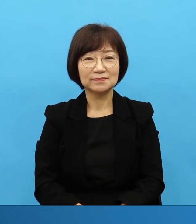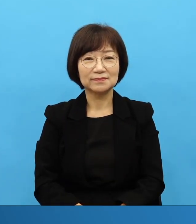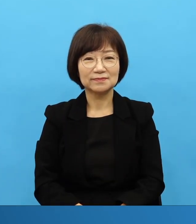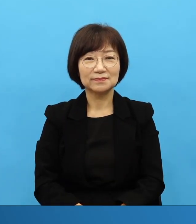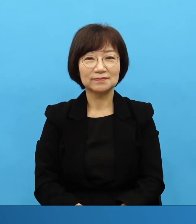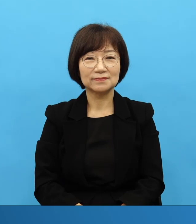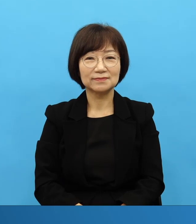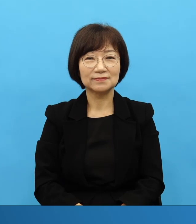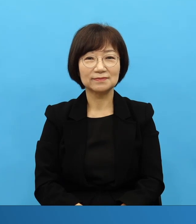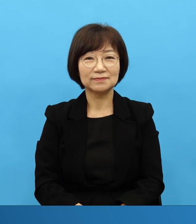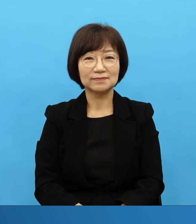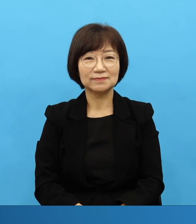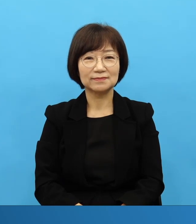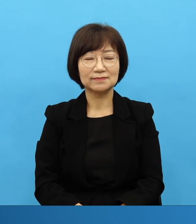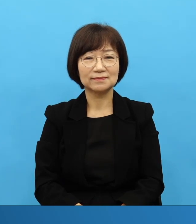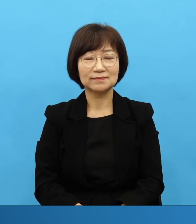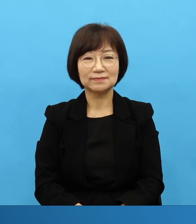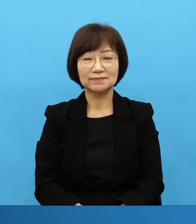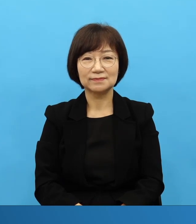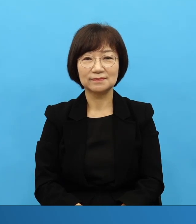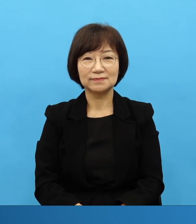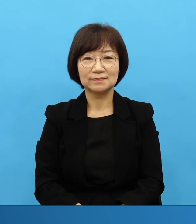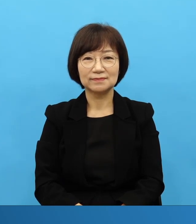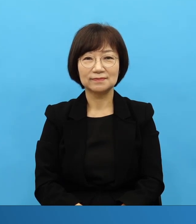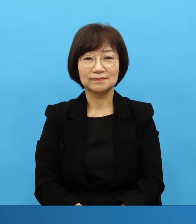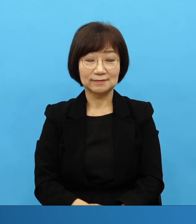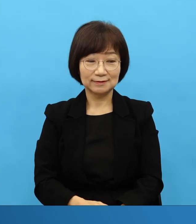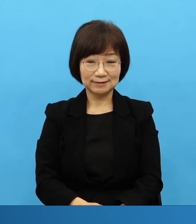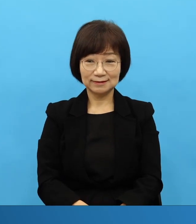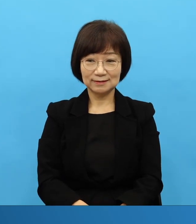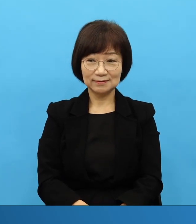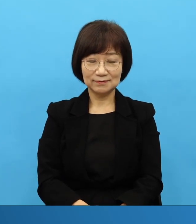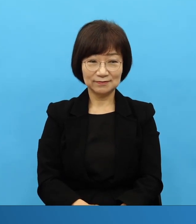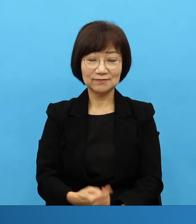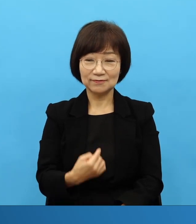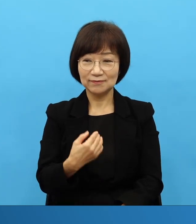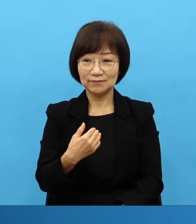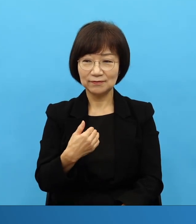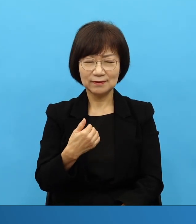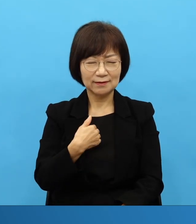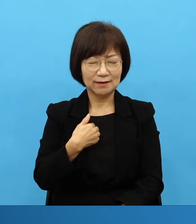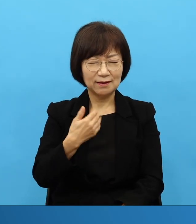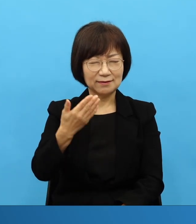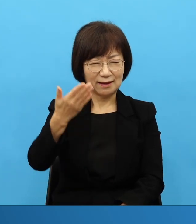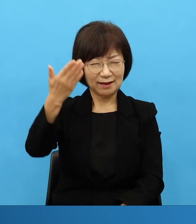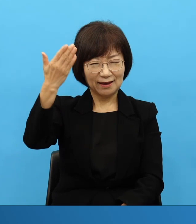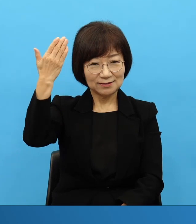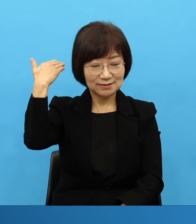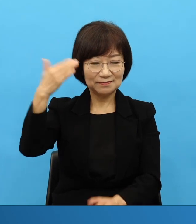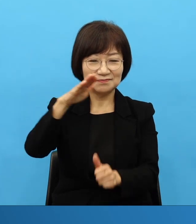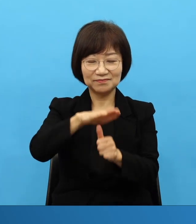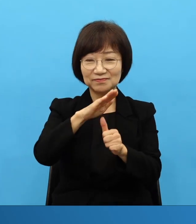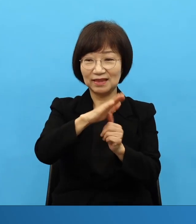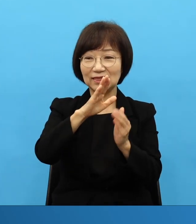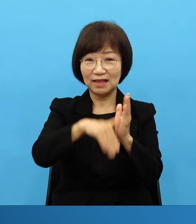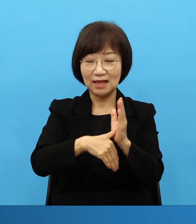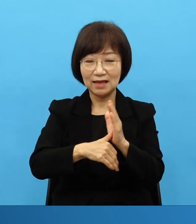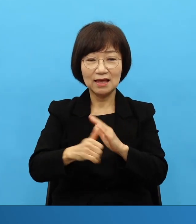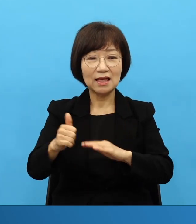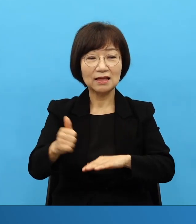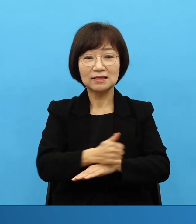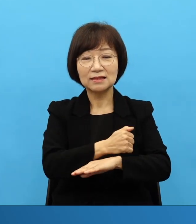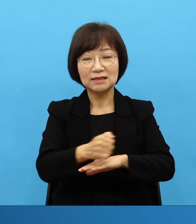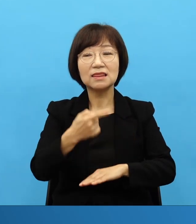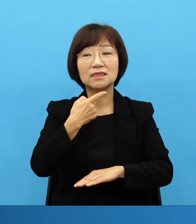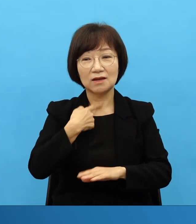지금도 수영동에 있습니다만은 제 모교에 제가 어릴 때부터 다녀야 되잖아요. Now, a long time ago, the church that I grew up in is in the